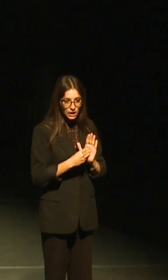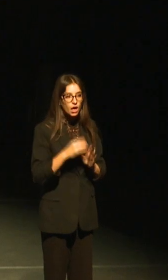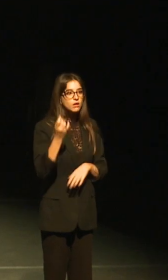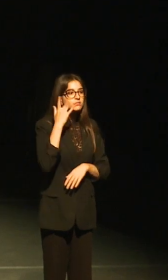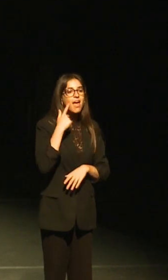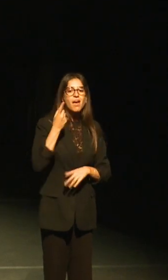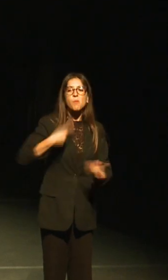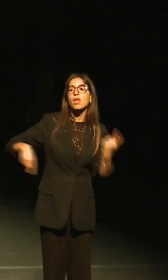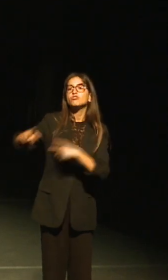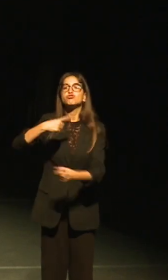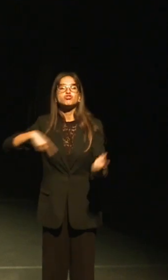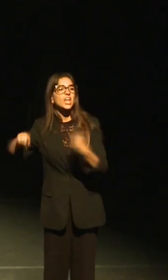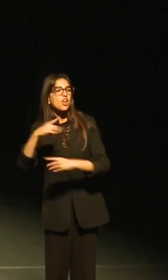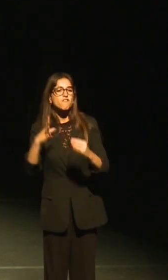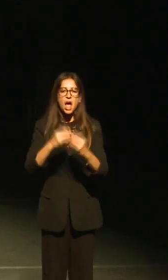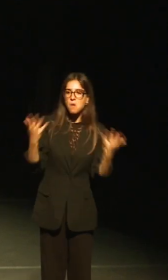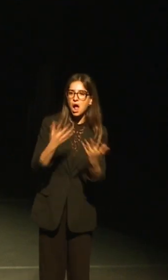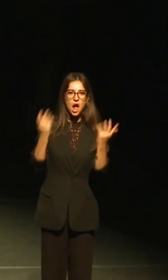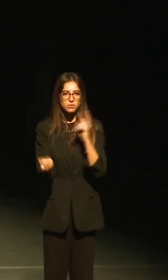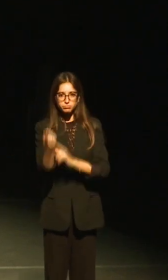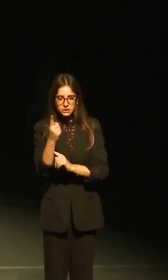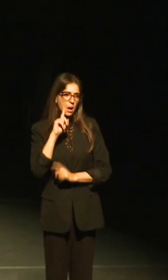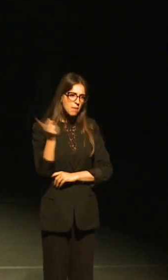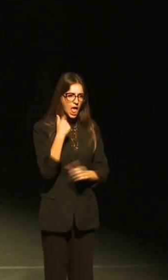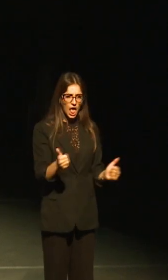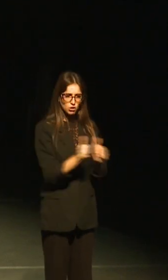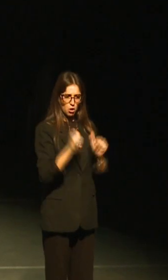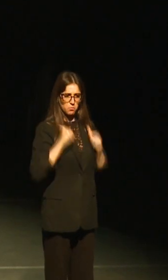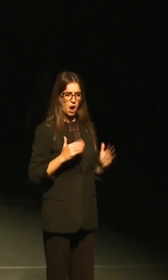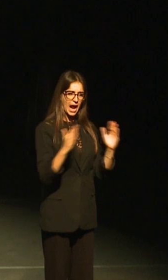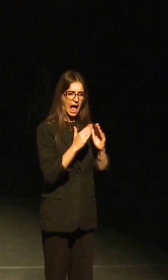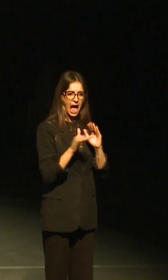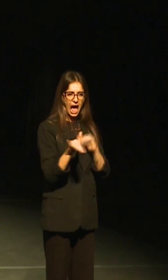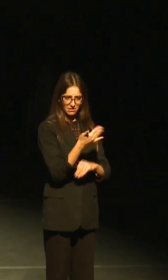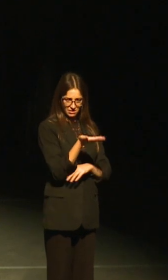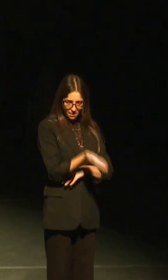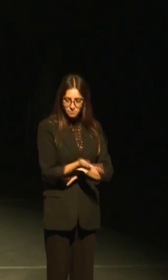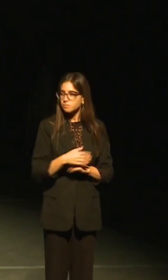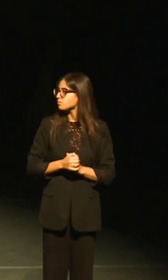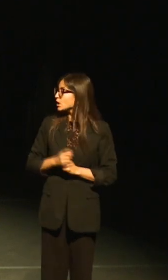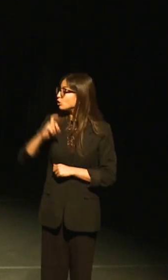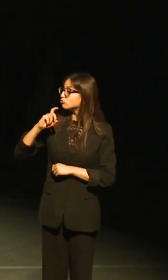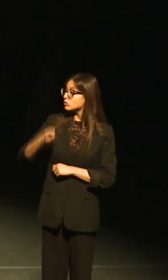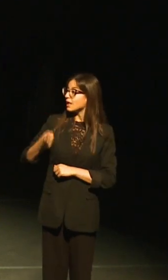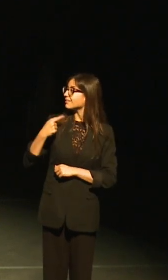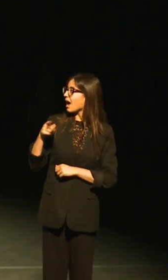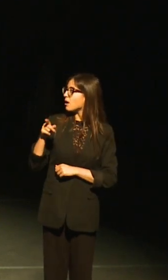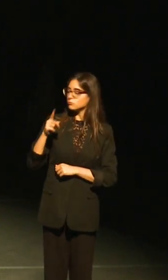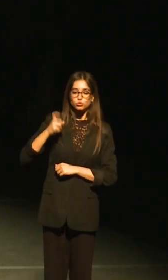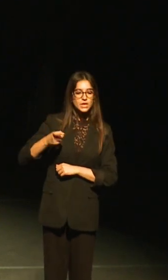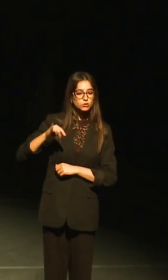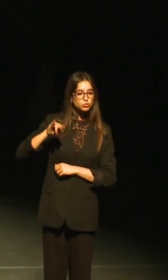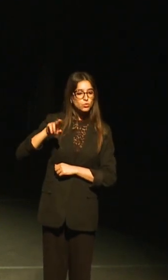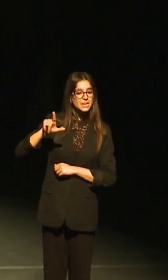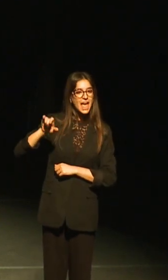questo era un po' diciamo un pensiero di Cameron Esatto Giulietta il ruolo dell'evoluzione del diritto e della giurisprudenza in questi anni